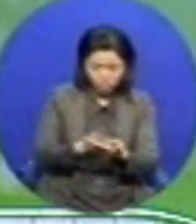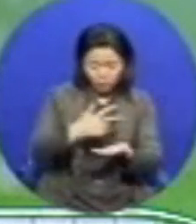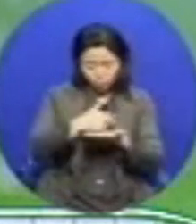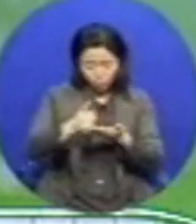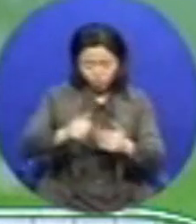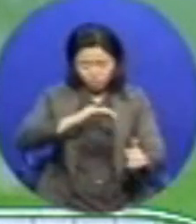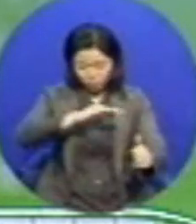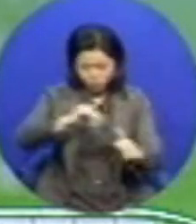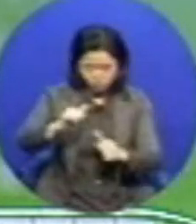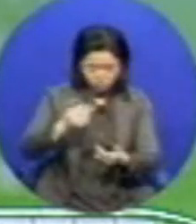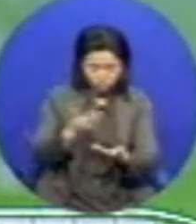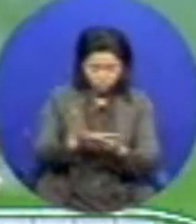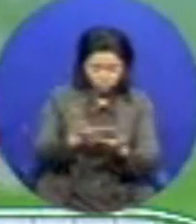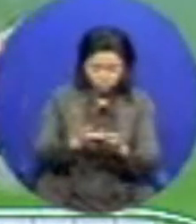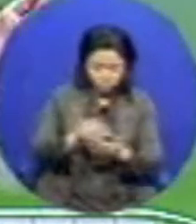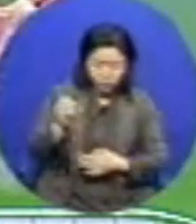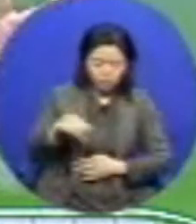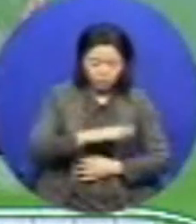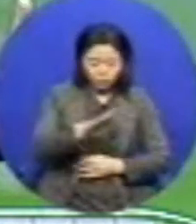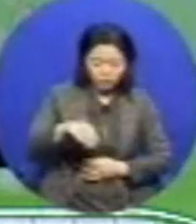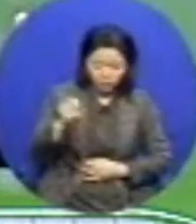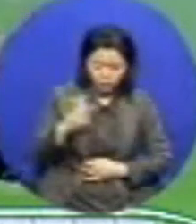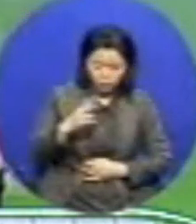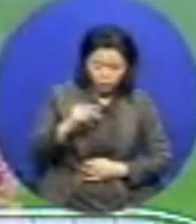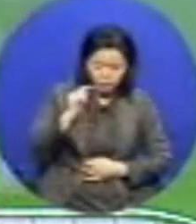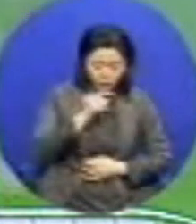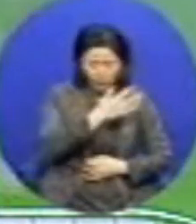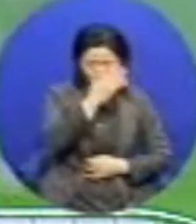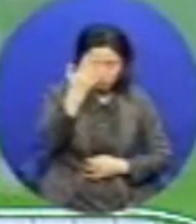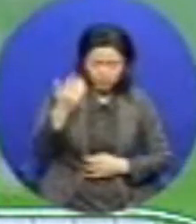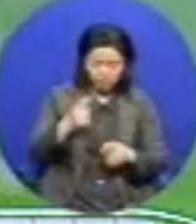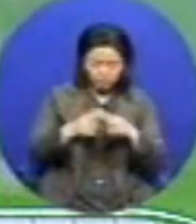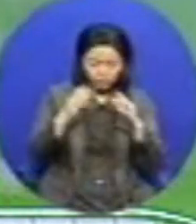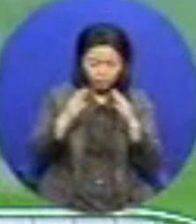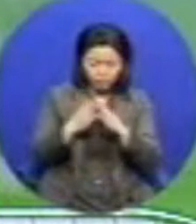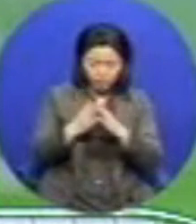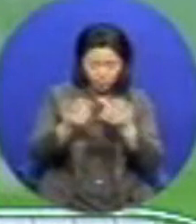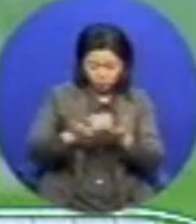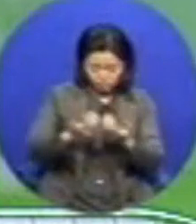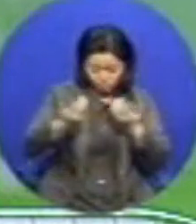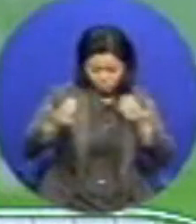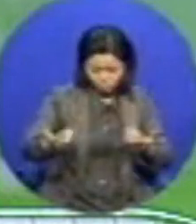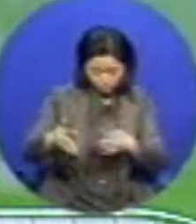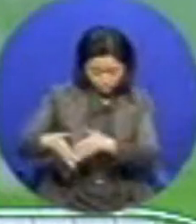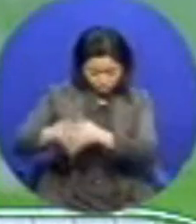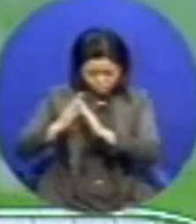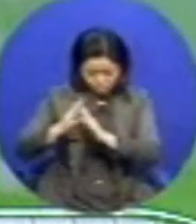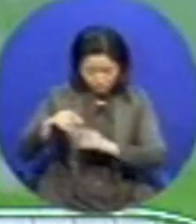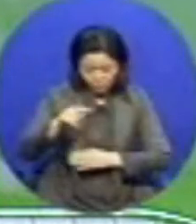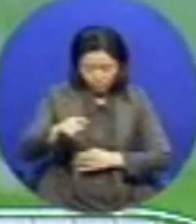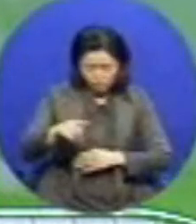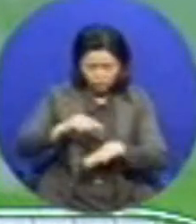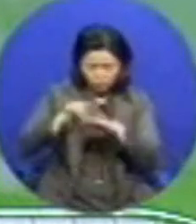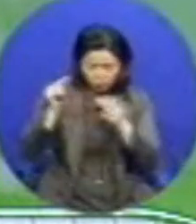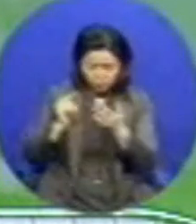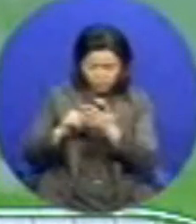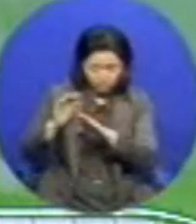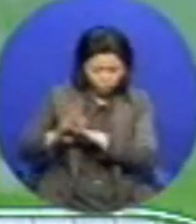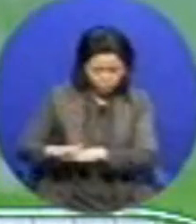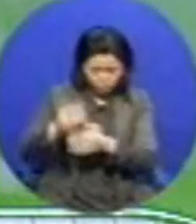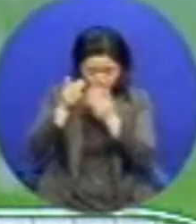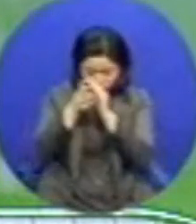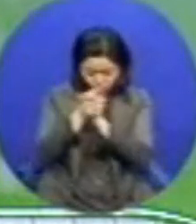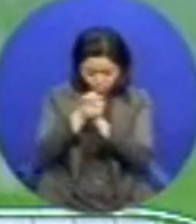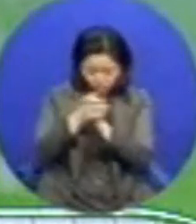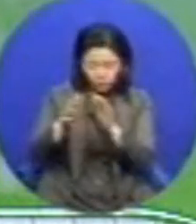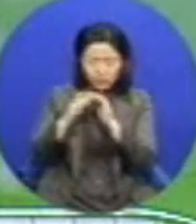주소서 우리가 또한 아름다운 교회 하나를 불리며 세우려고 합니다 일을 마음에 두고 기도하는 성도 들에게 복을